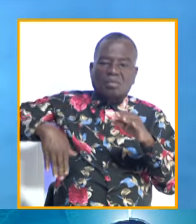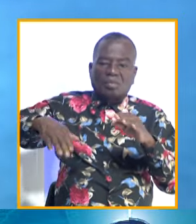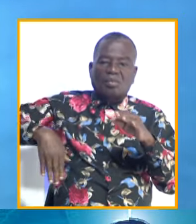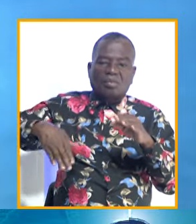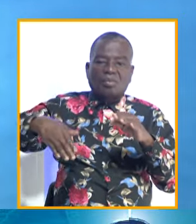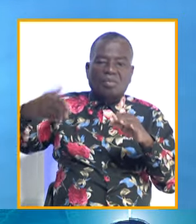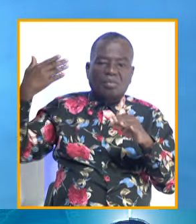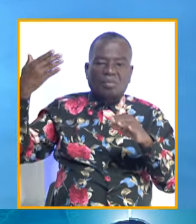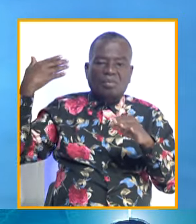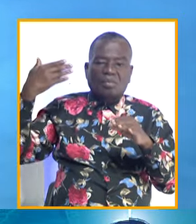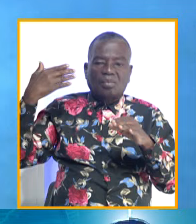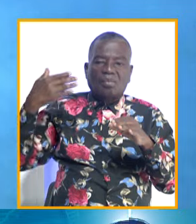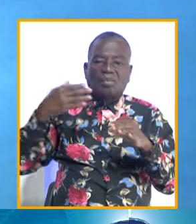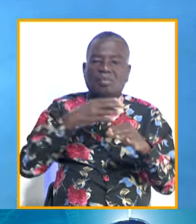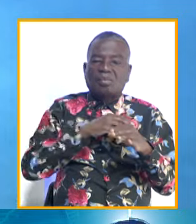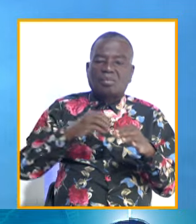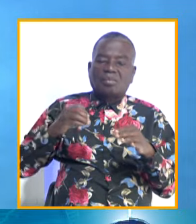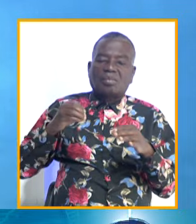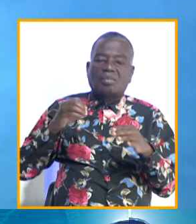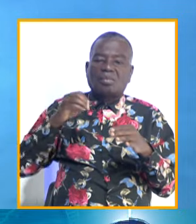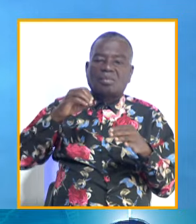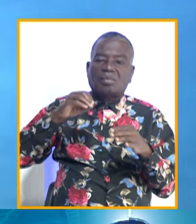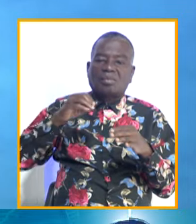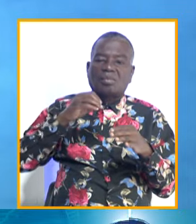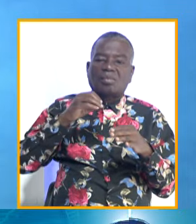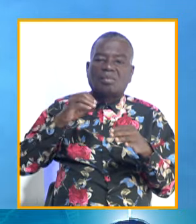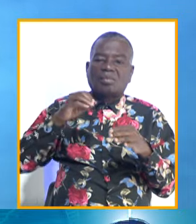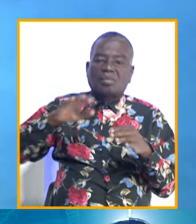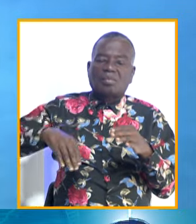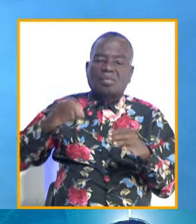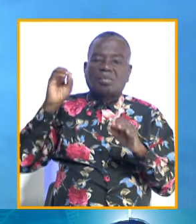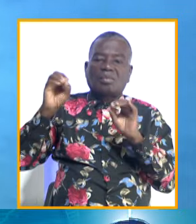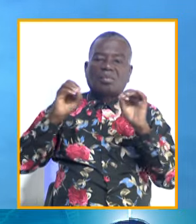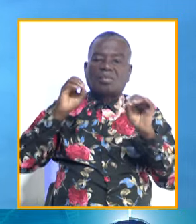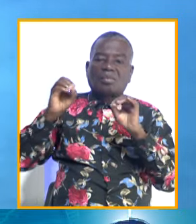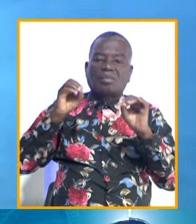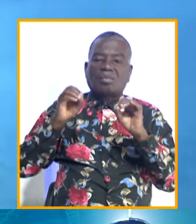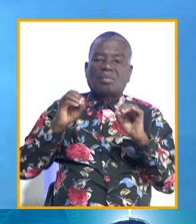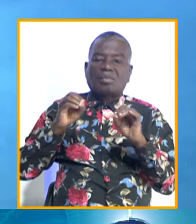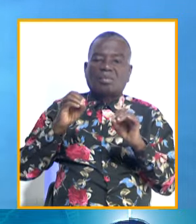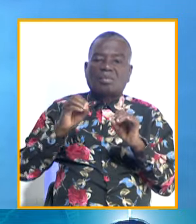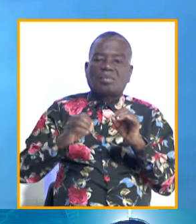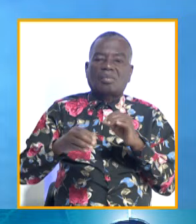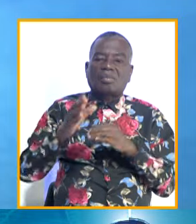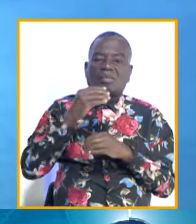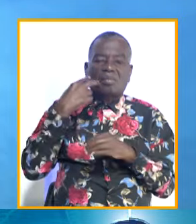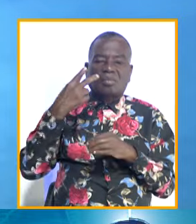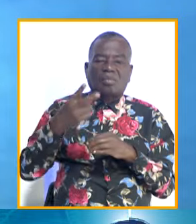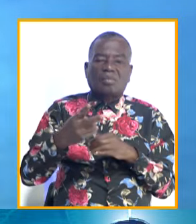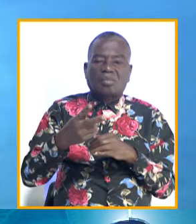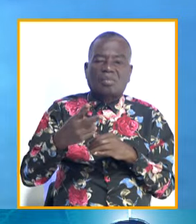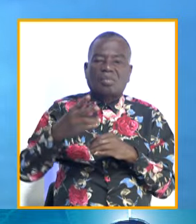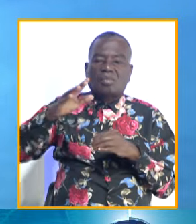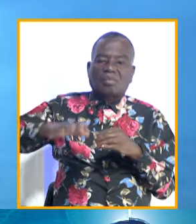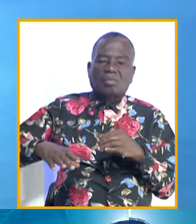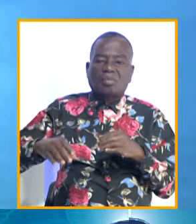pour chaque club pour 4 matchs nuls. Et le dernier 0-0 entre ces deux clubs-là remonte donc en 2022. C'est dire que quand on regarde les dernières statistiques